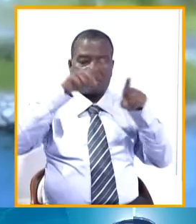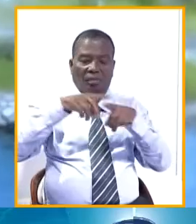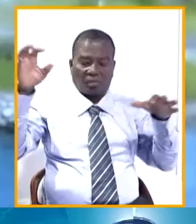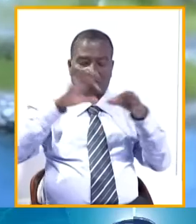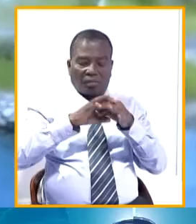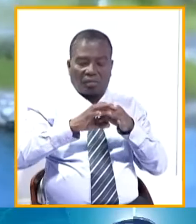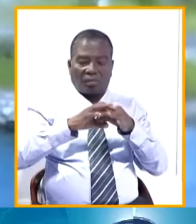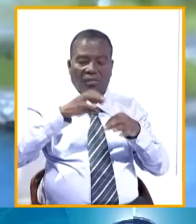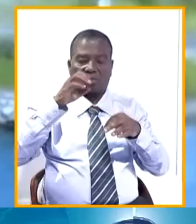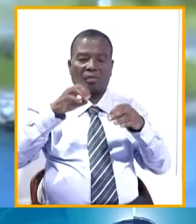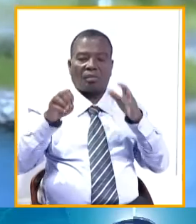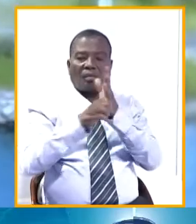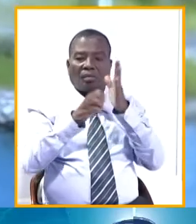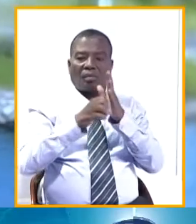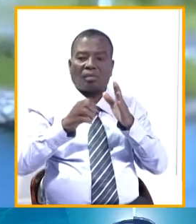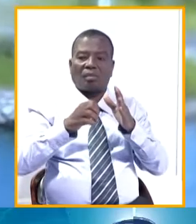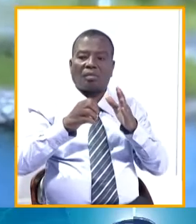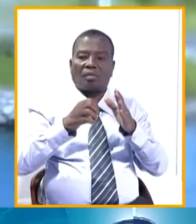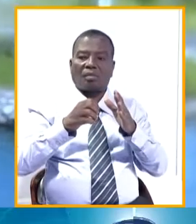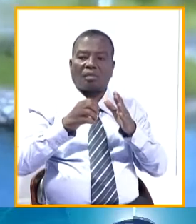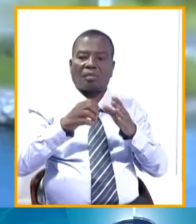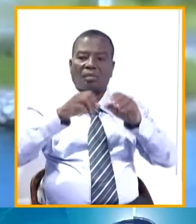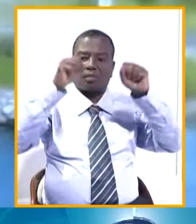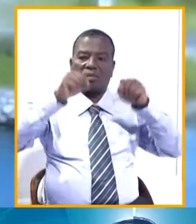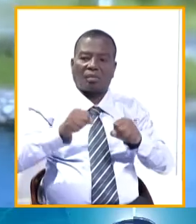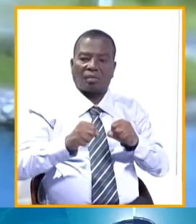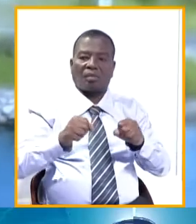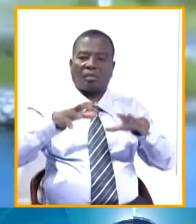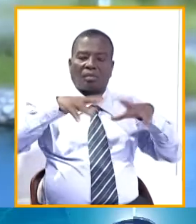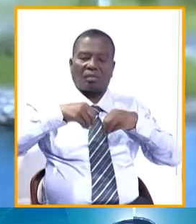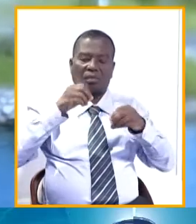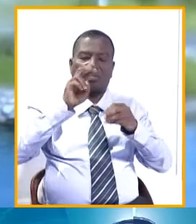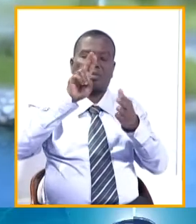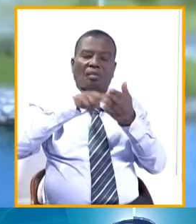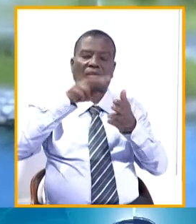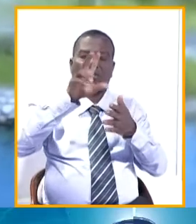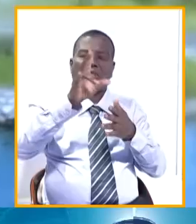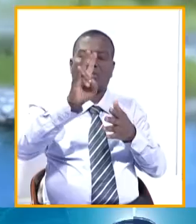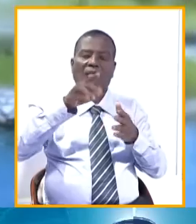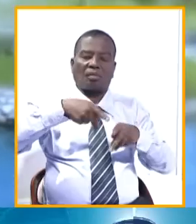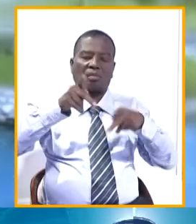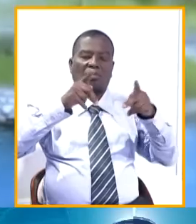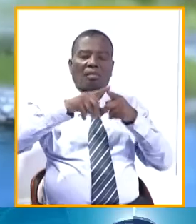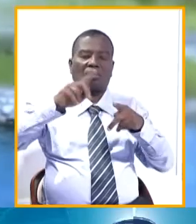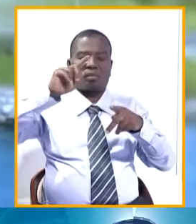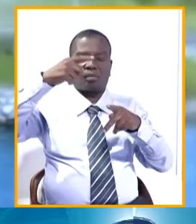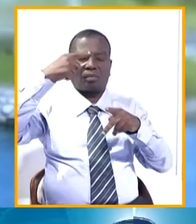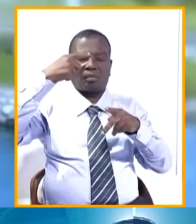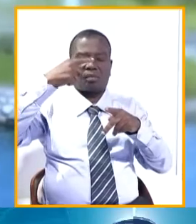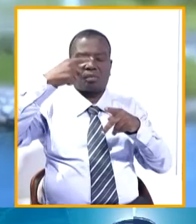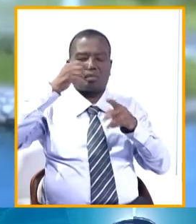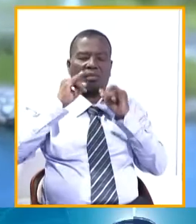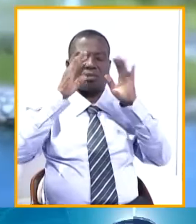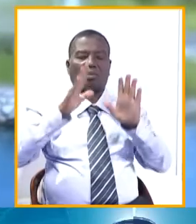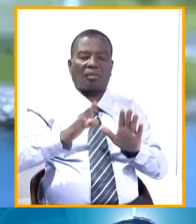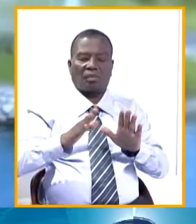partenariat économique intérimaire, stratégie adoptée en 2017 pour permettre à l'État ivoirien de tirer